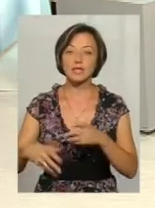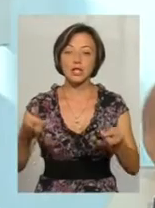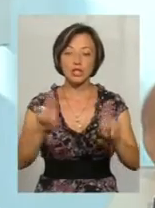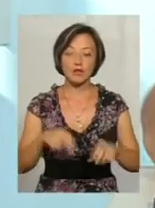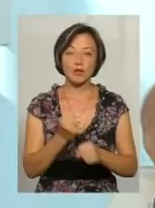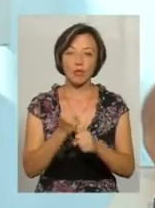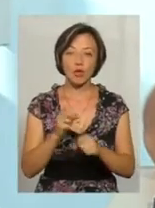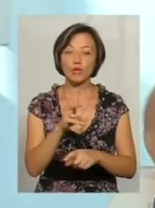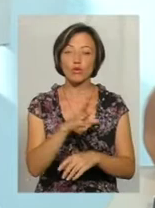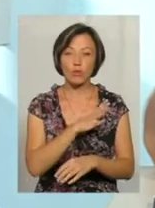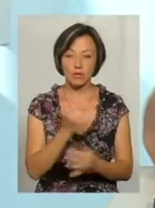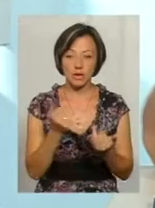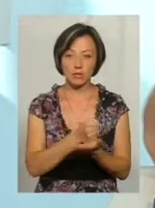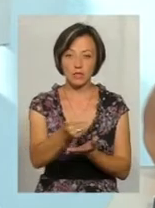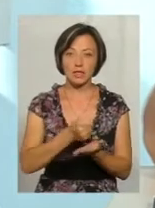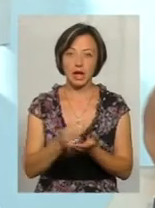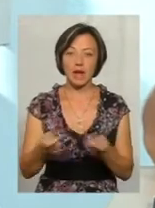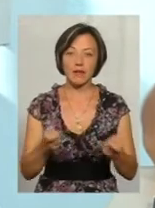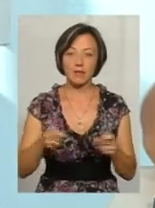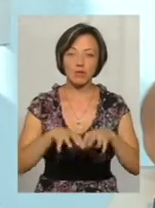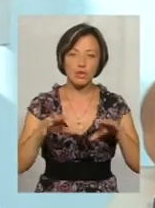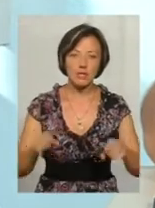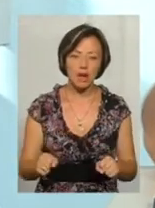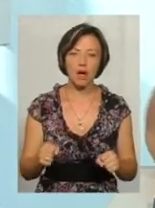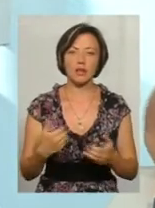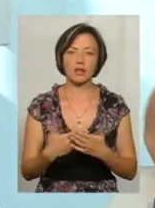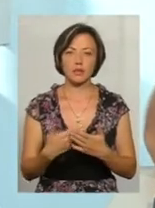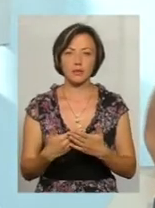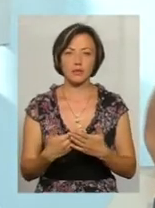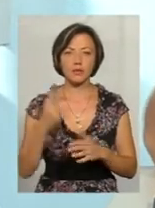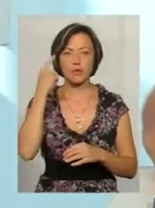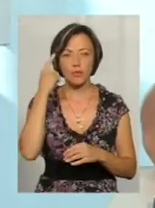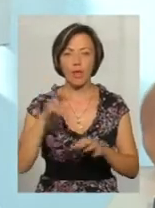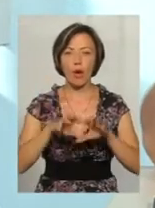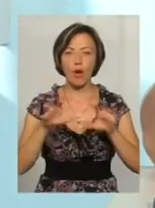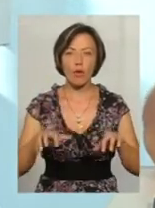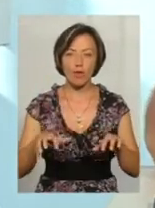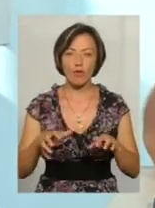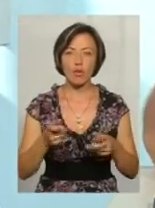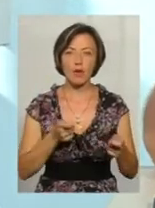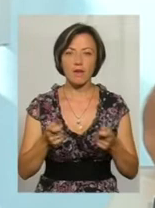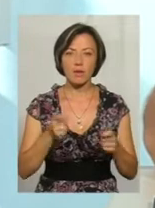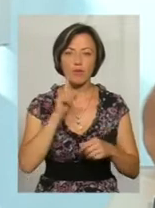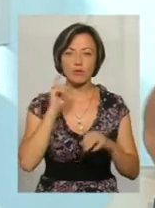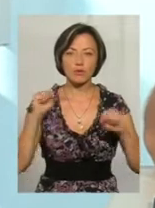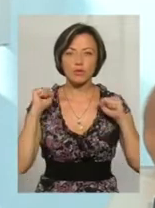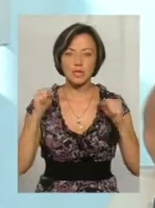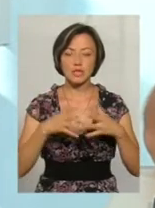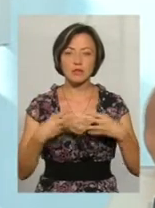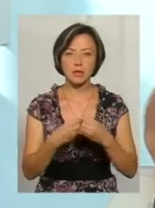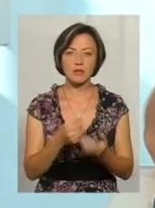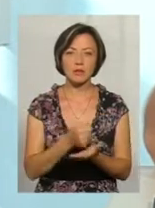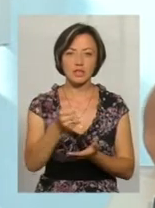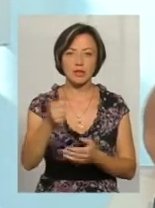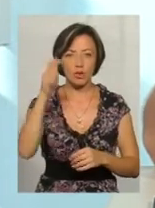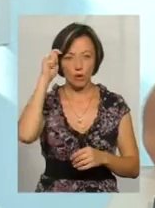були. Сьогодні йдуть призначення на керівні посади, додуматися на голову управління молоді, спорту та сім'ї,